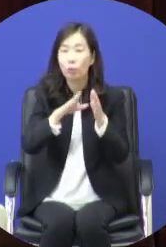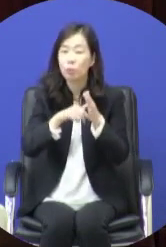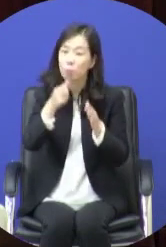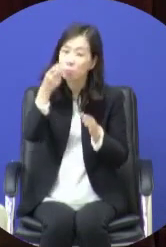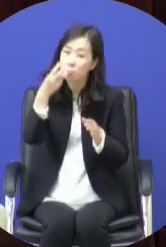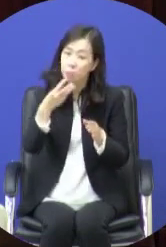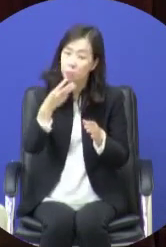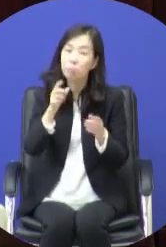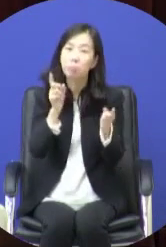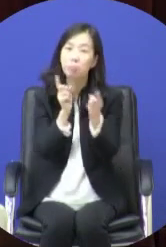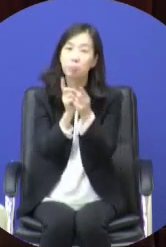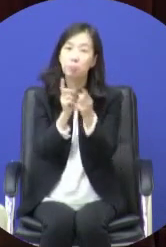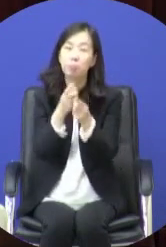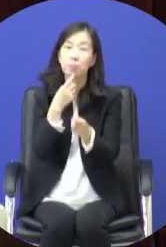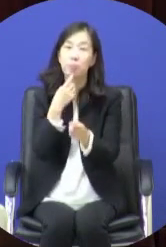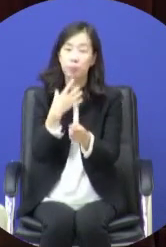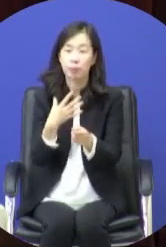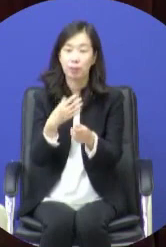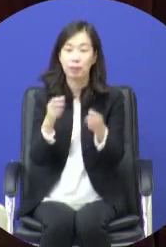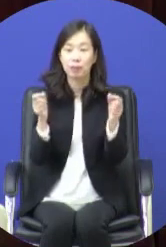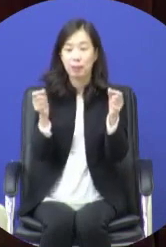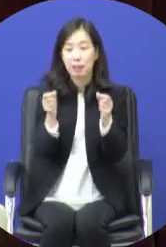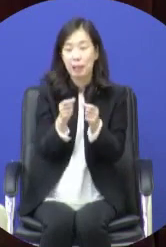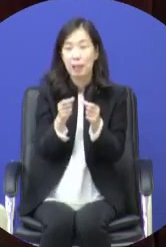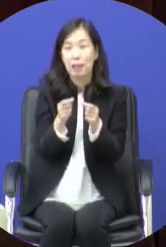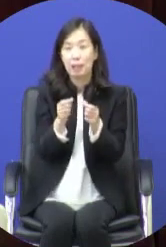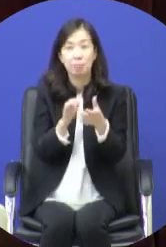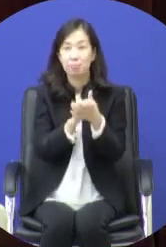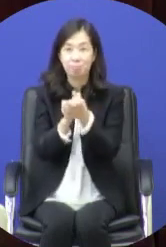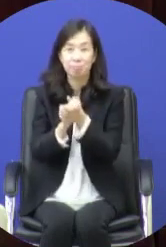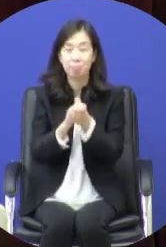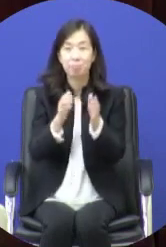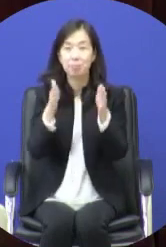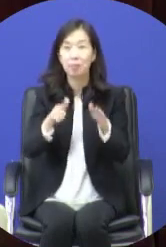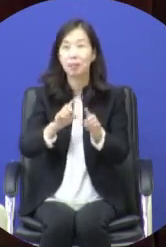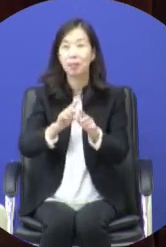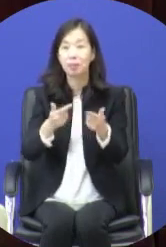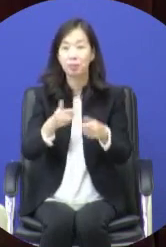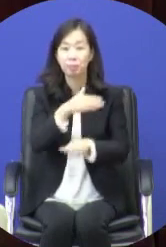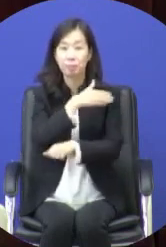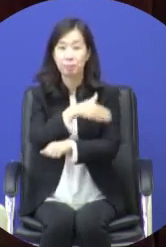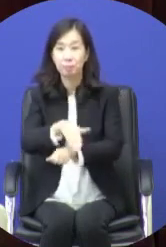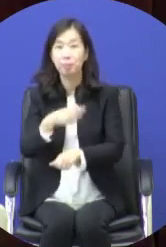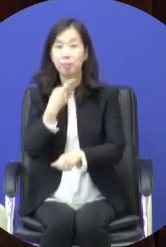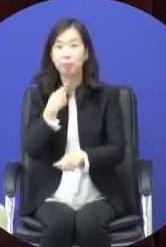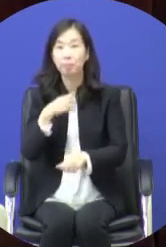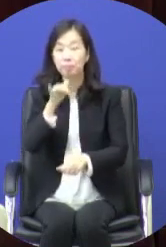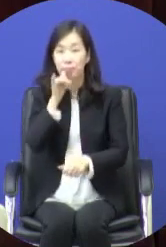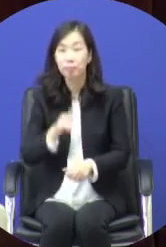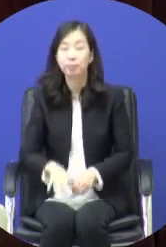번 마주쳤을 뿐 가까운 사이는 아니다 라며 선을 그은 바 있습니다.